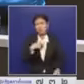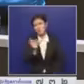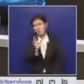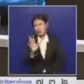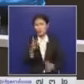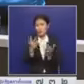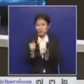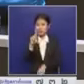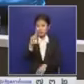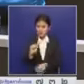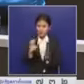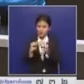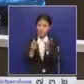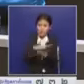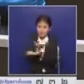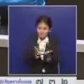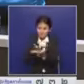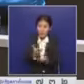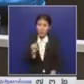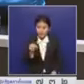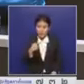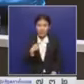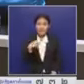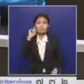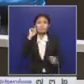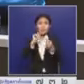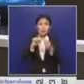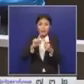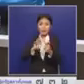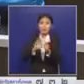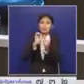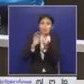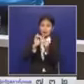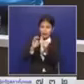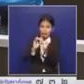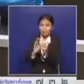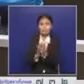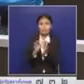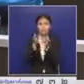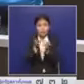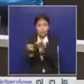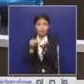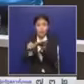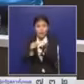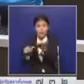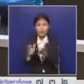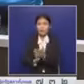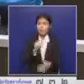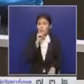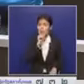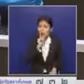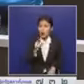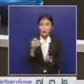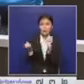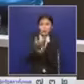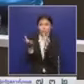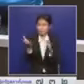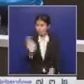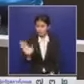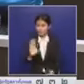หารือเสนอแนวทางไม่ใช่มาใส่ร้ายกันท่านประธานครับใน